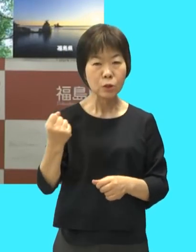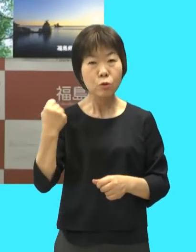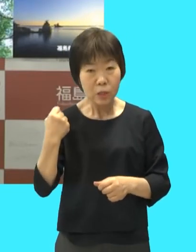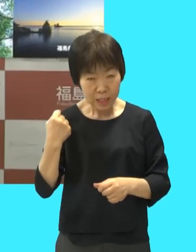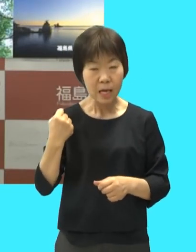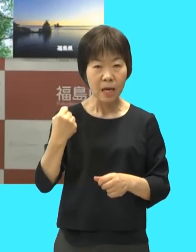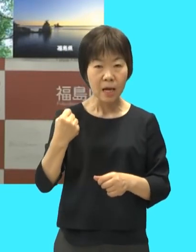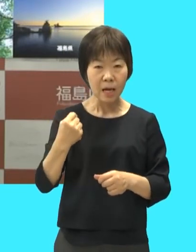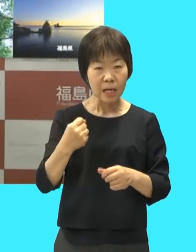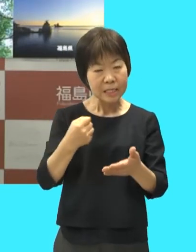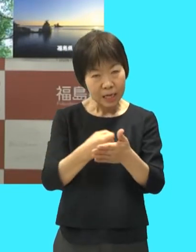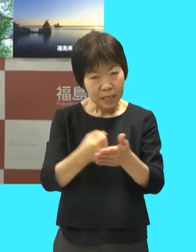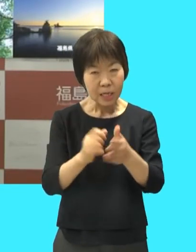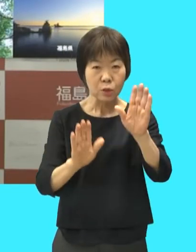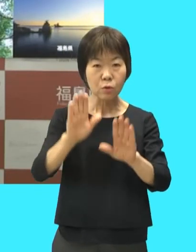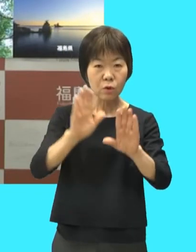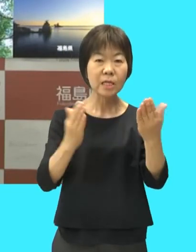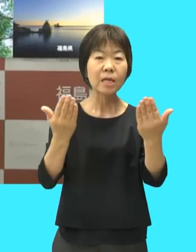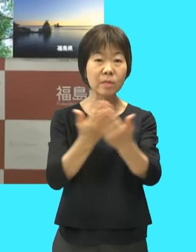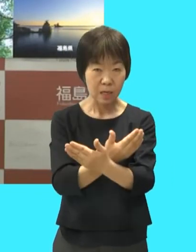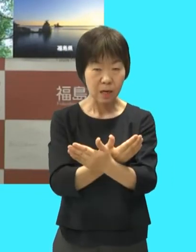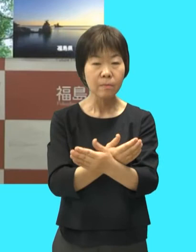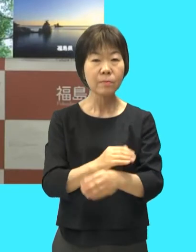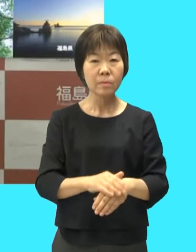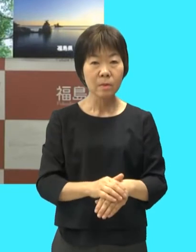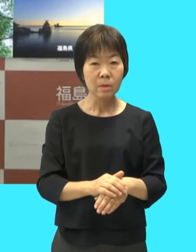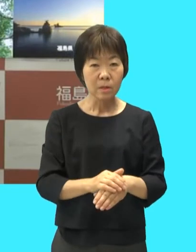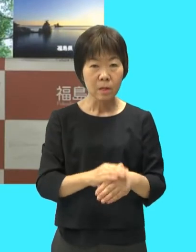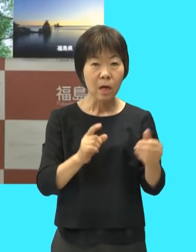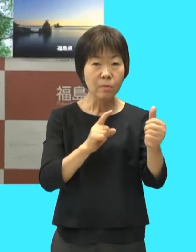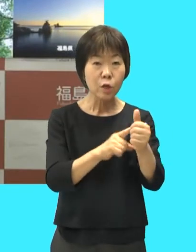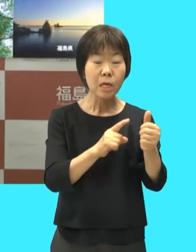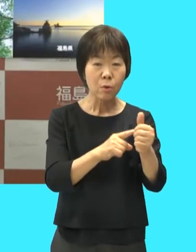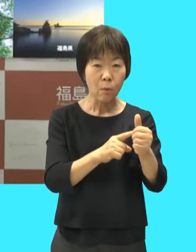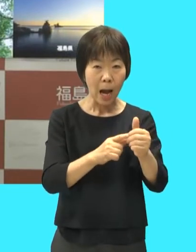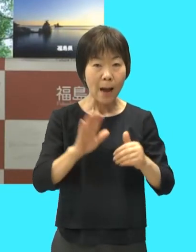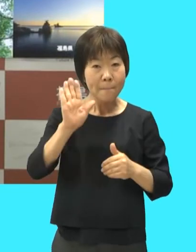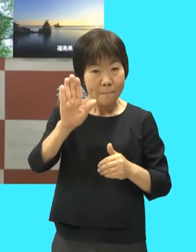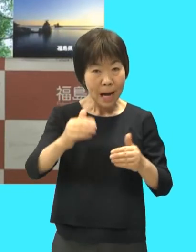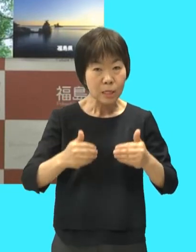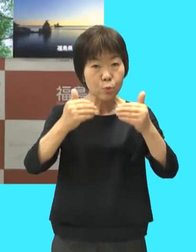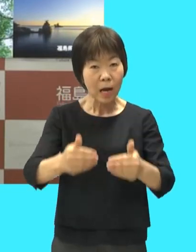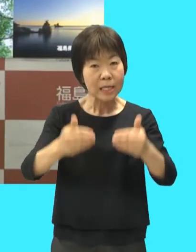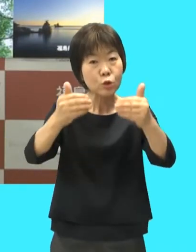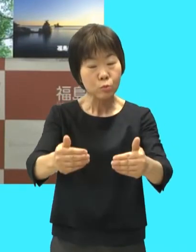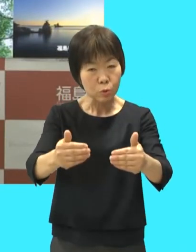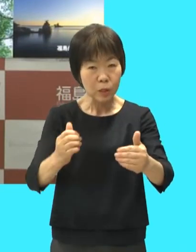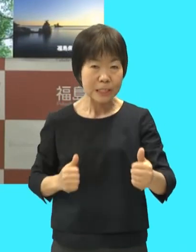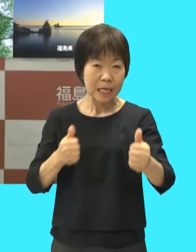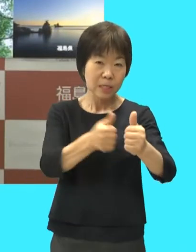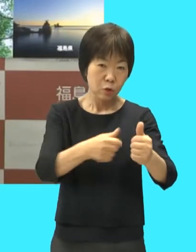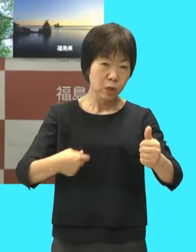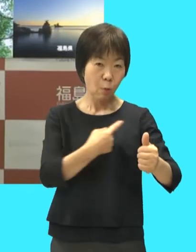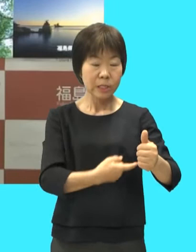な状況になりました。ただ室谷選手はやはりこう前に向かって進む、チャレンジするという思いがあったからこ